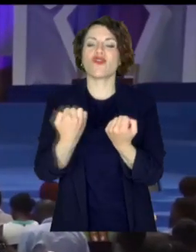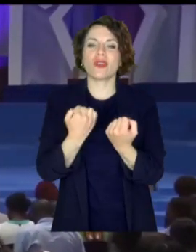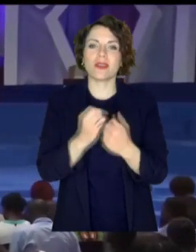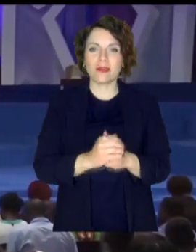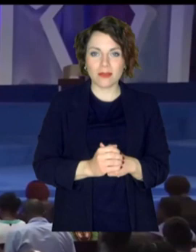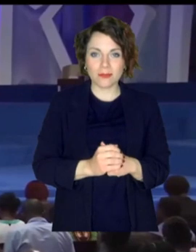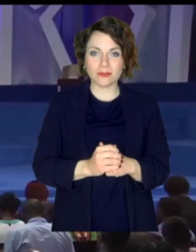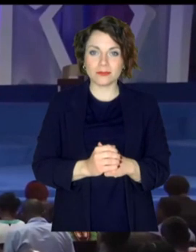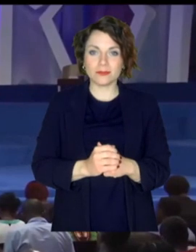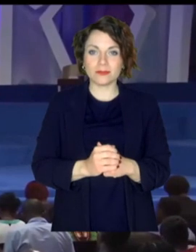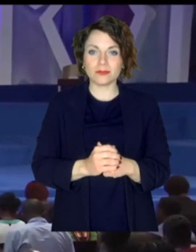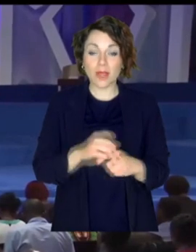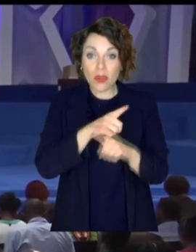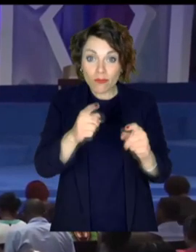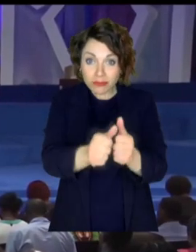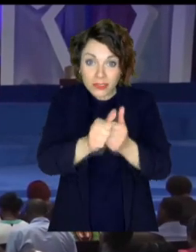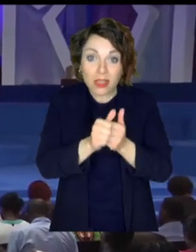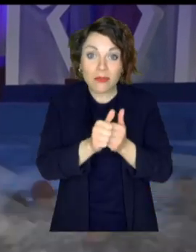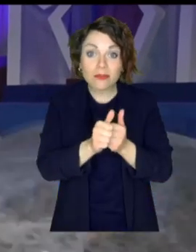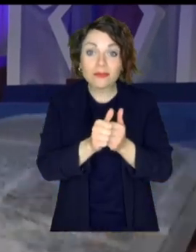azioni. State seguendo?